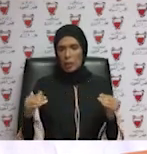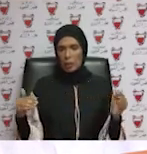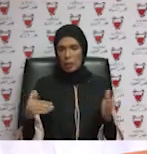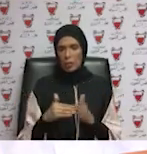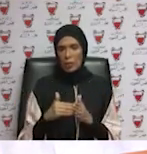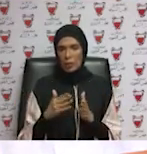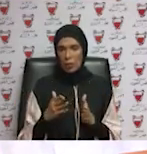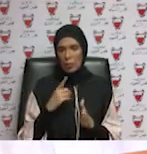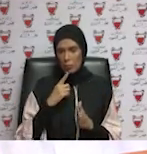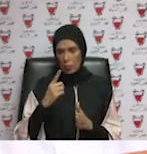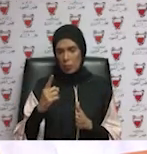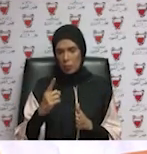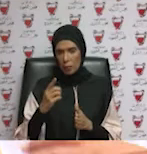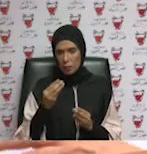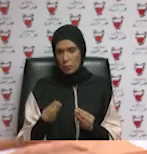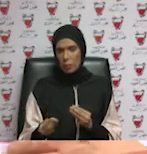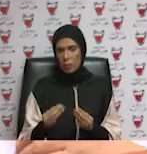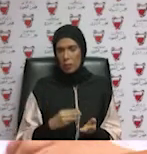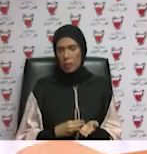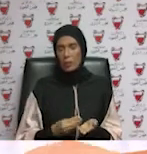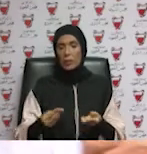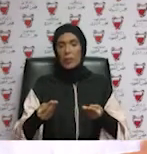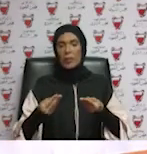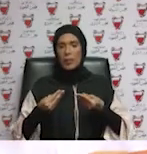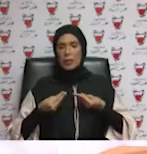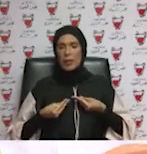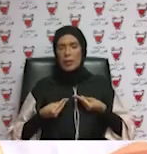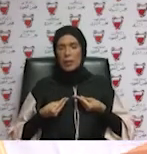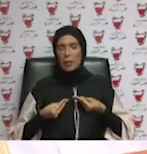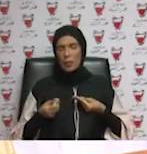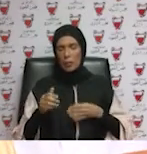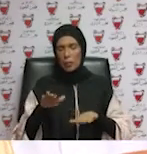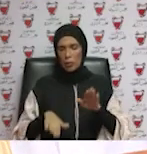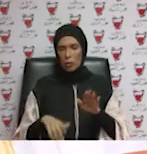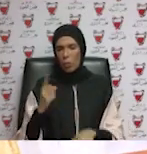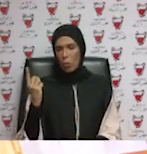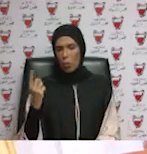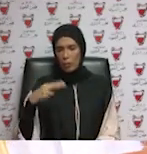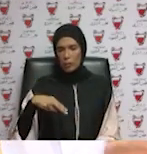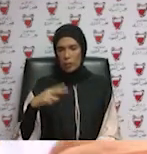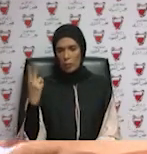في خلال أيام إن شاء الله راح نستلم ميزانية الدولة ل